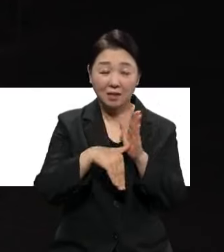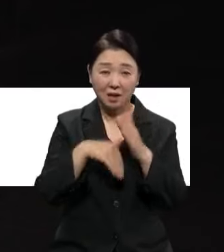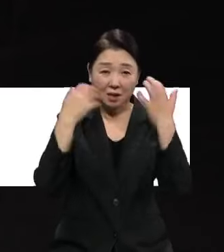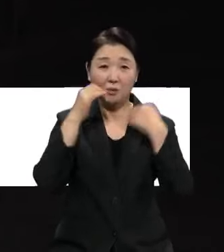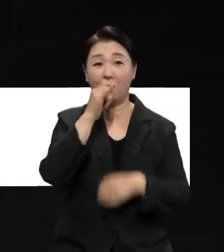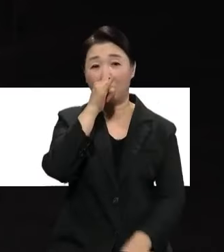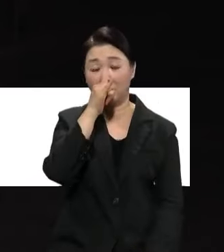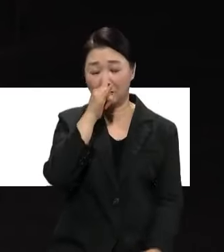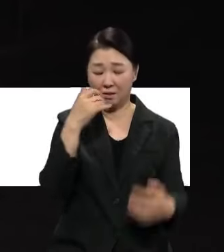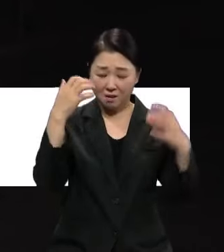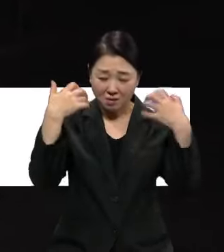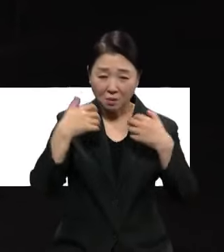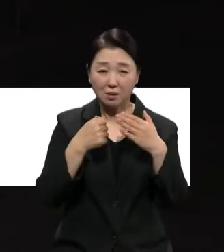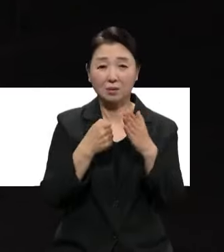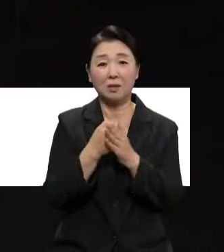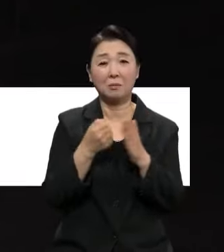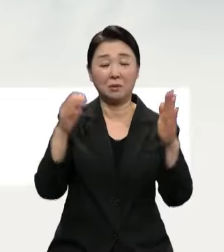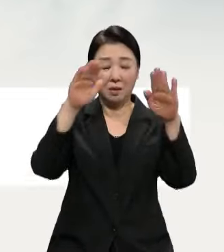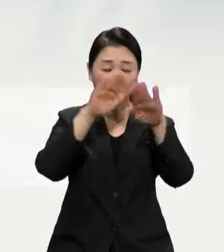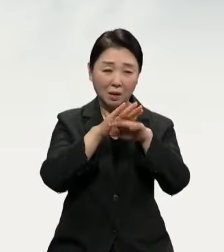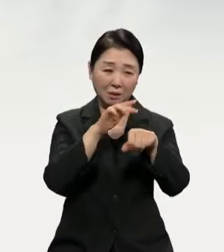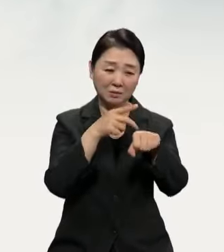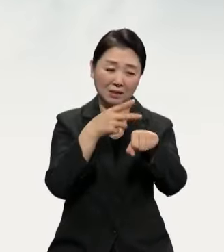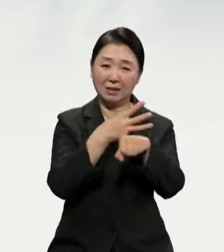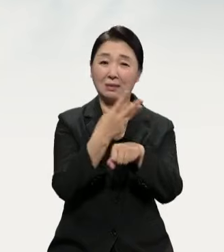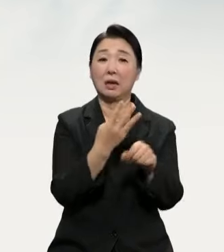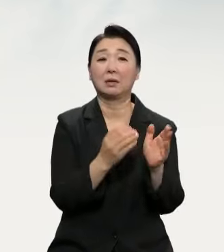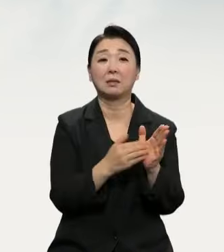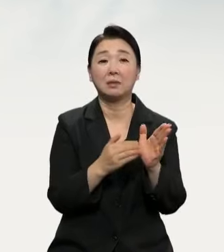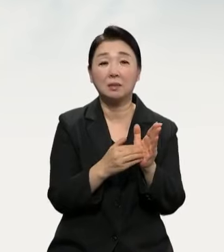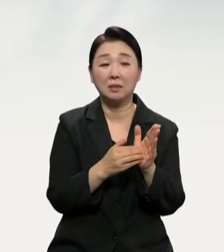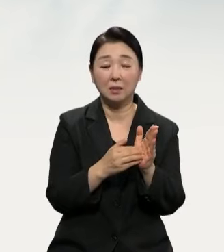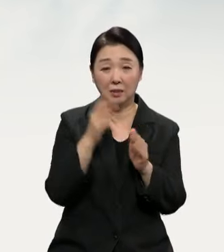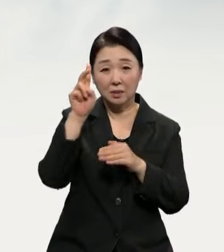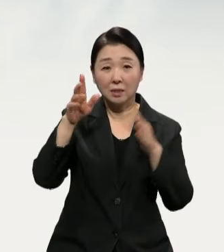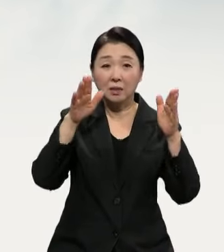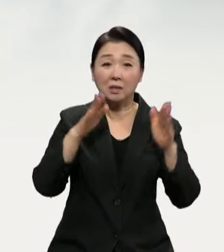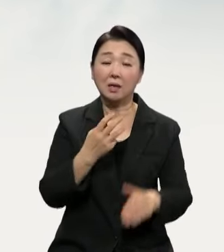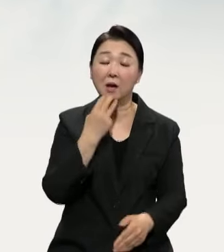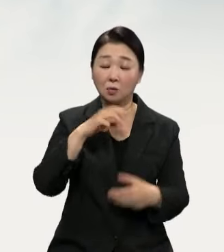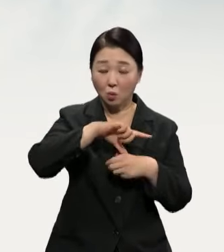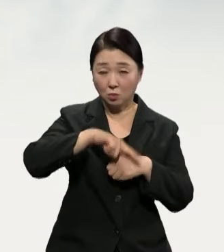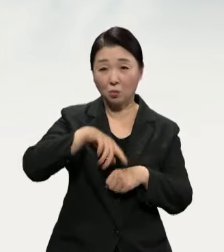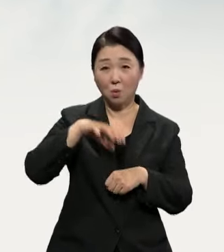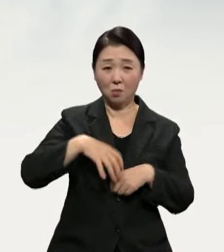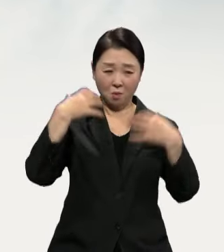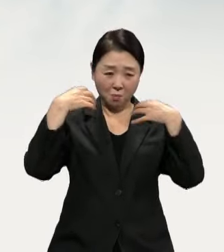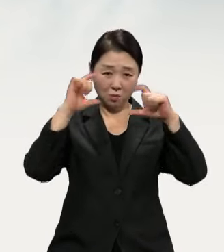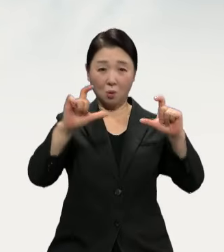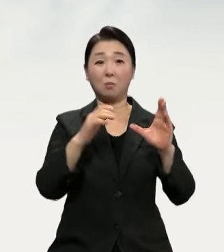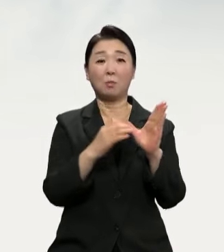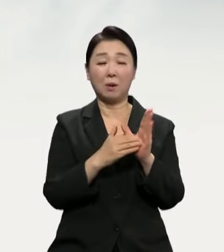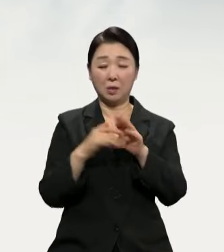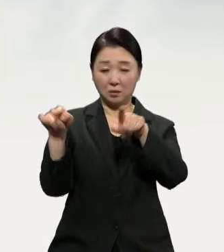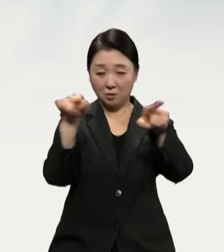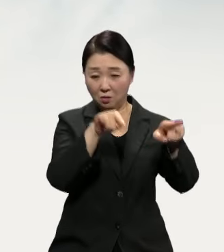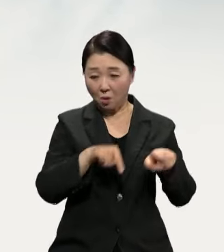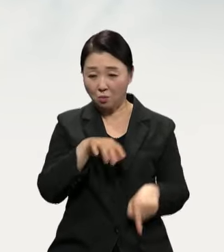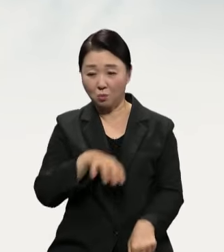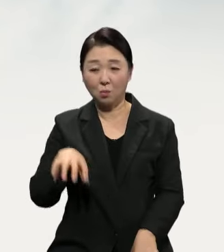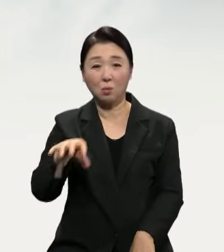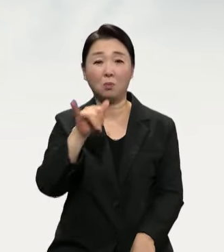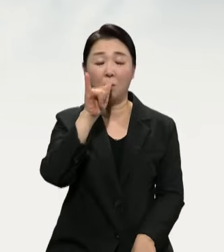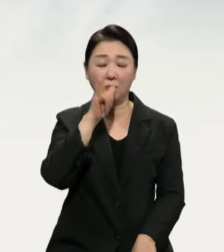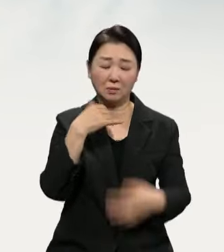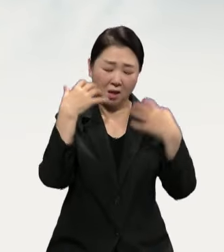때문에 잠이 한 시간밖에 못 자요 이틀 만에 서울등 수도권에 폭염 경보가 다시 내려지는 등 전국 대부분 지역에